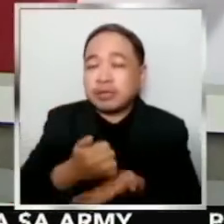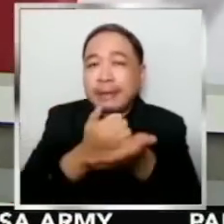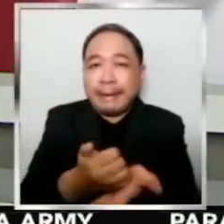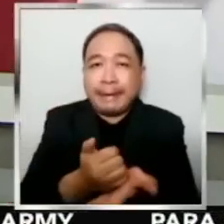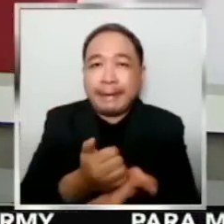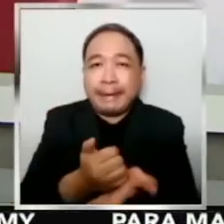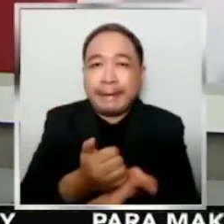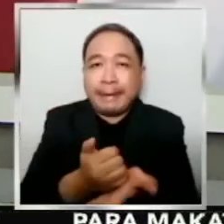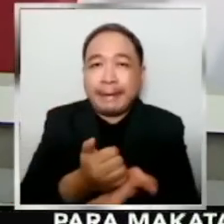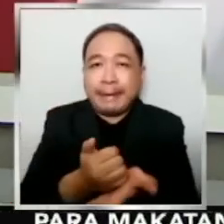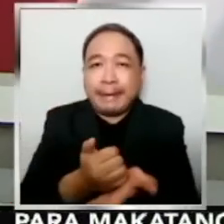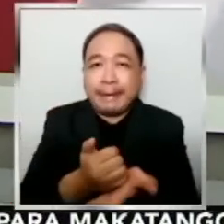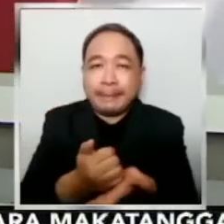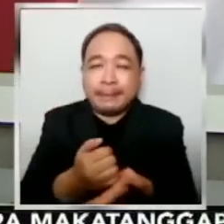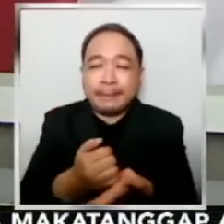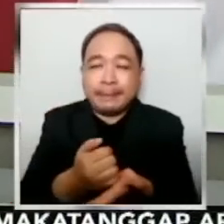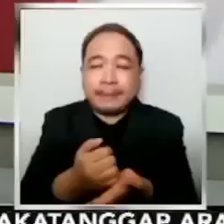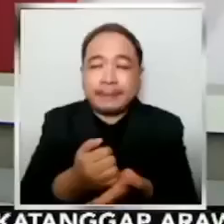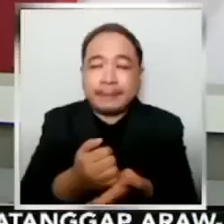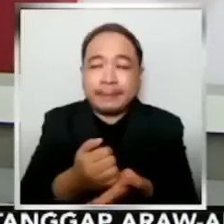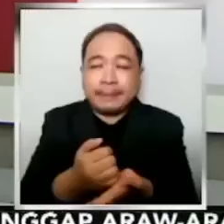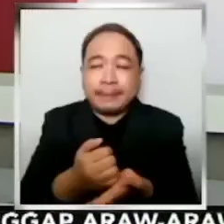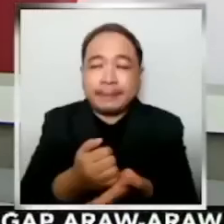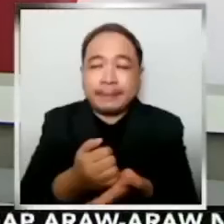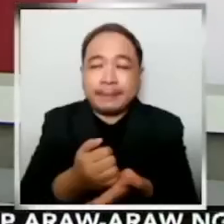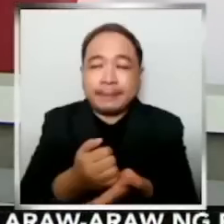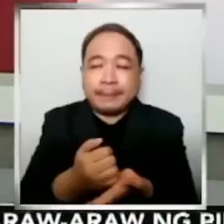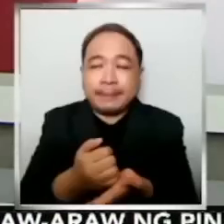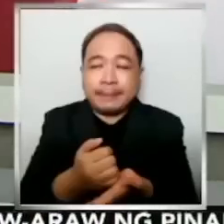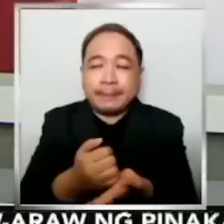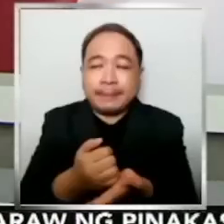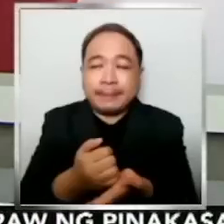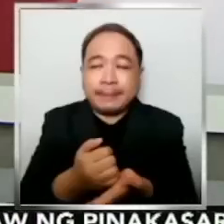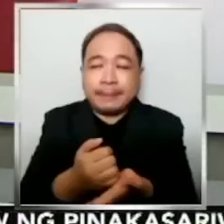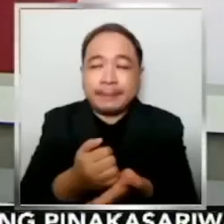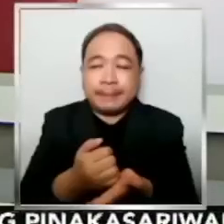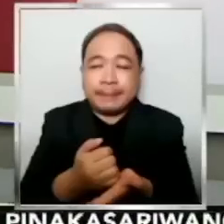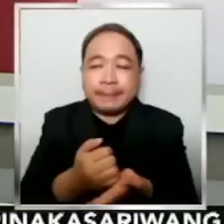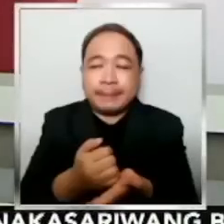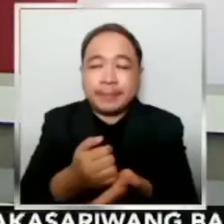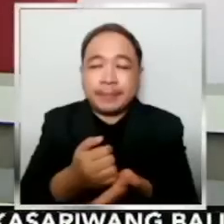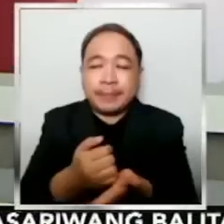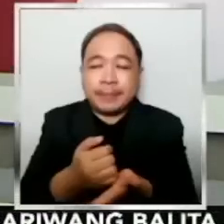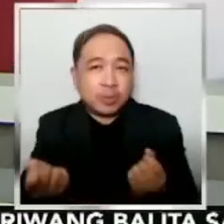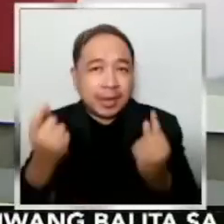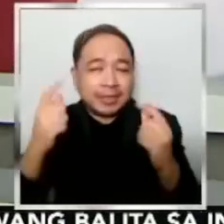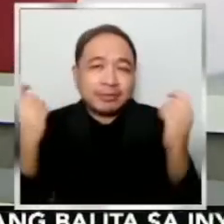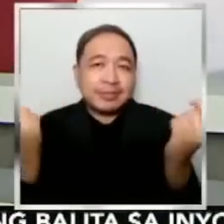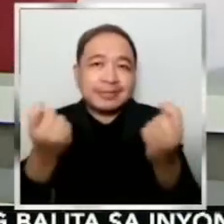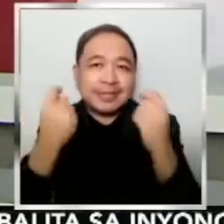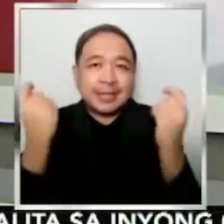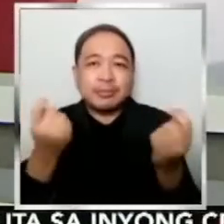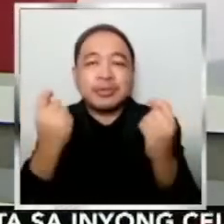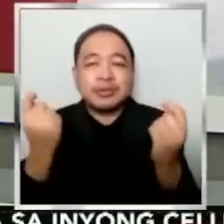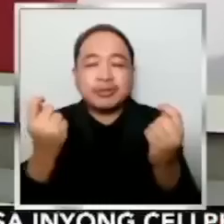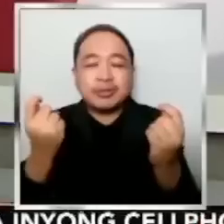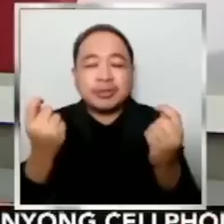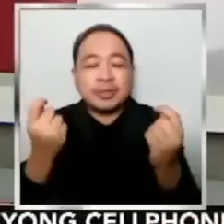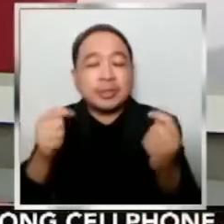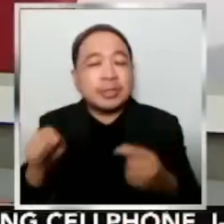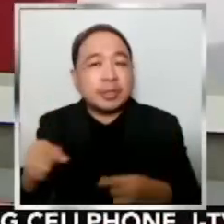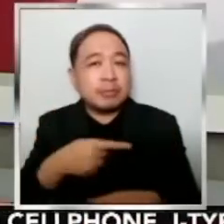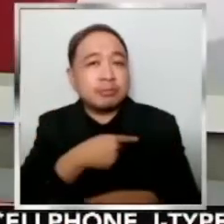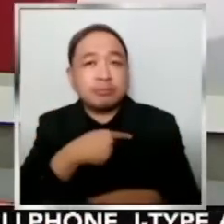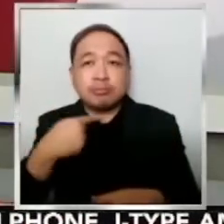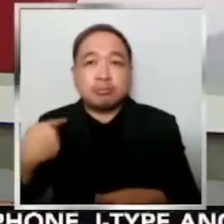Philippines-China Understanding Celebration. Ang China naman, naniniwalang mas titibay pa ang ugnayan ng dalawang bansa sa